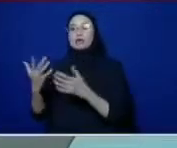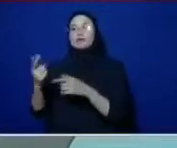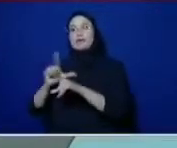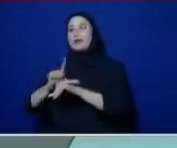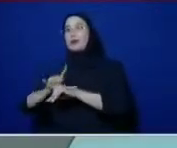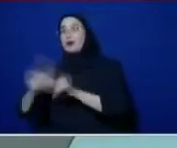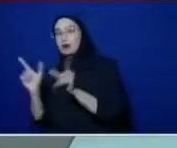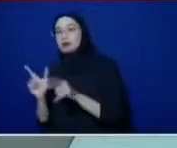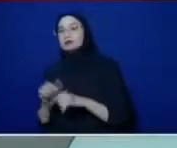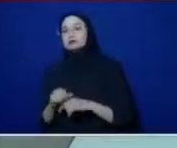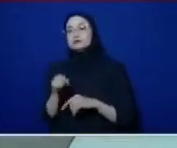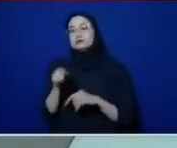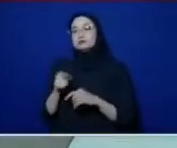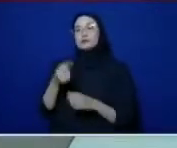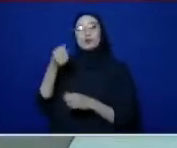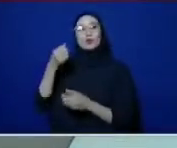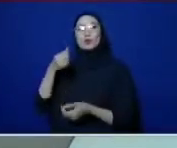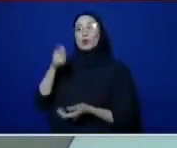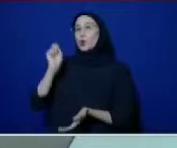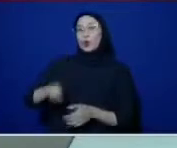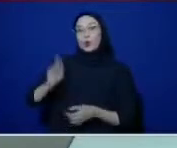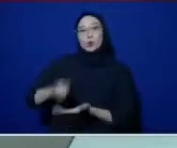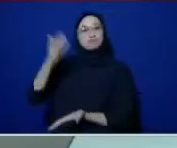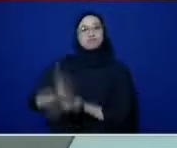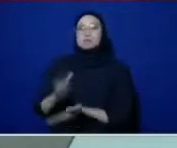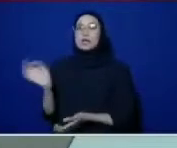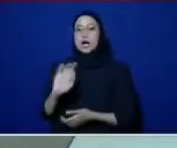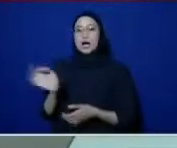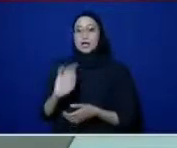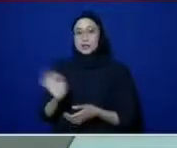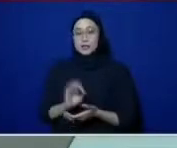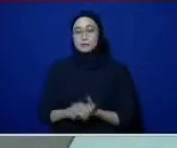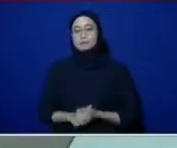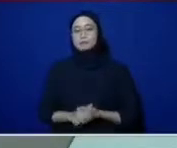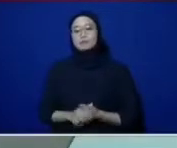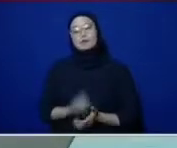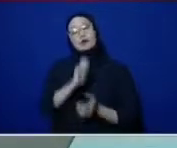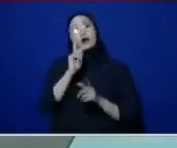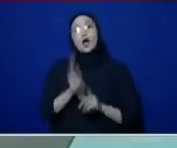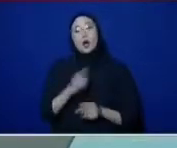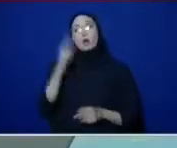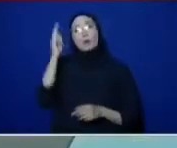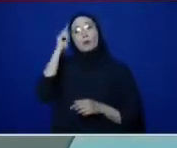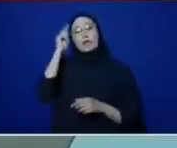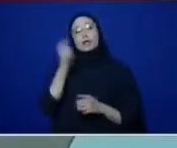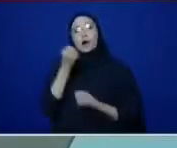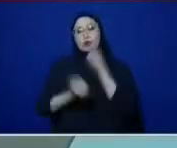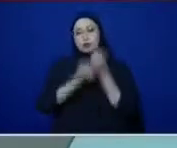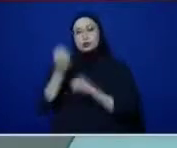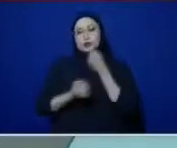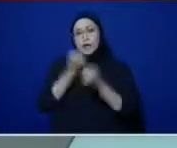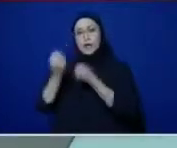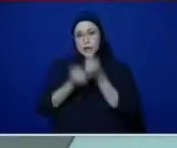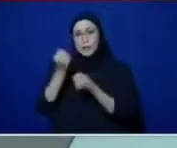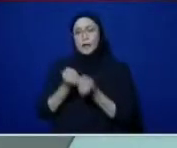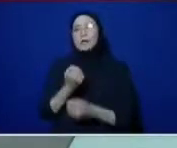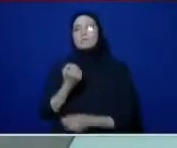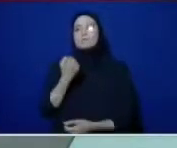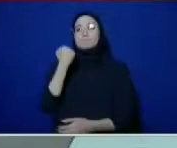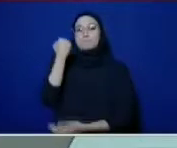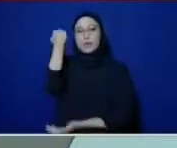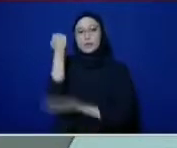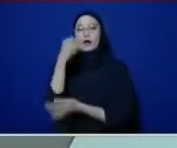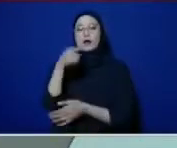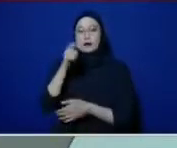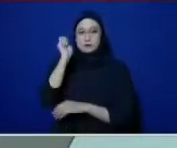tidak akan ditindak. Ya, kita hargai usaha kalau pemerintah sudah mengejar, dan memang itu yang harus kita lakukan. Ini memang